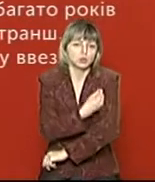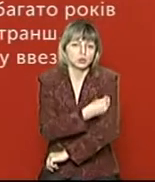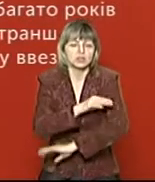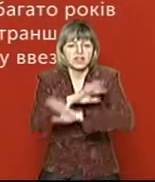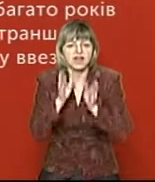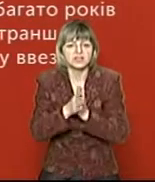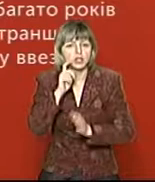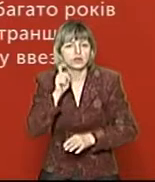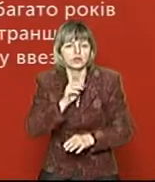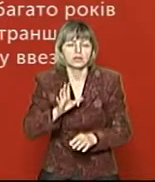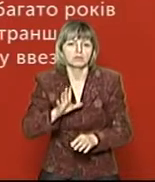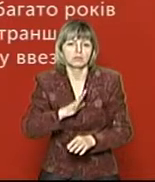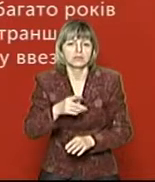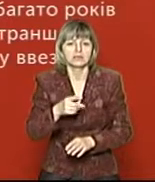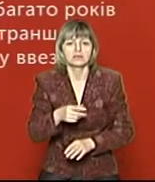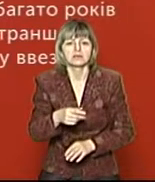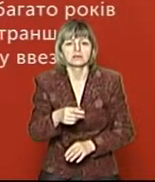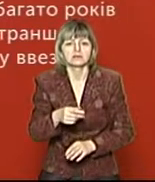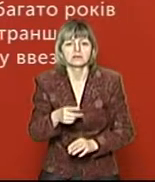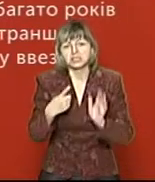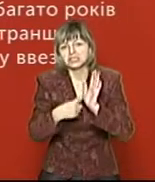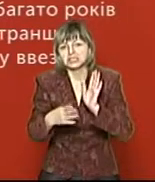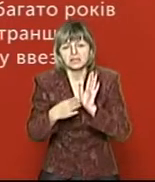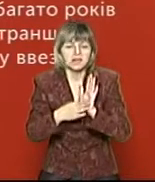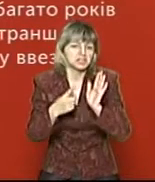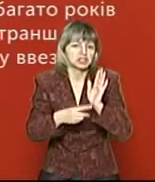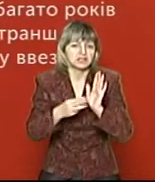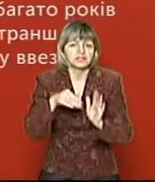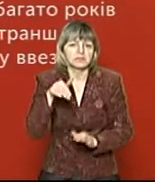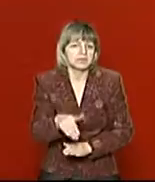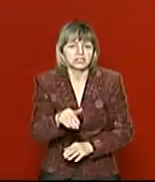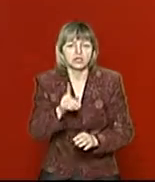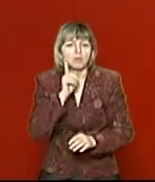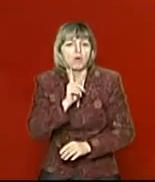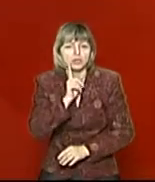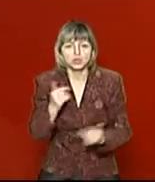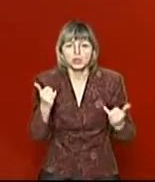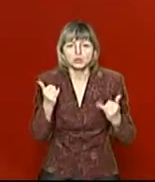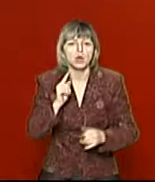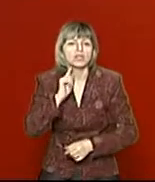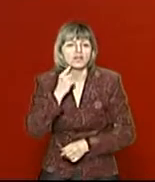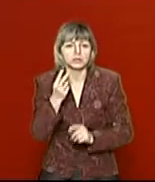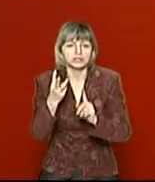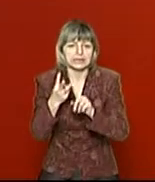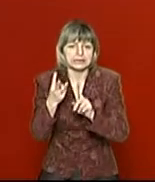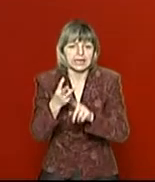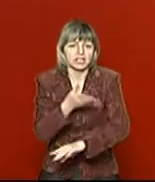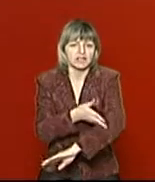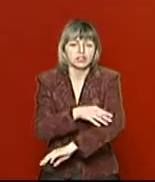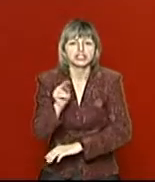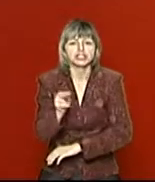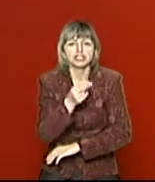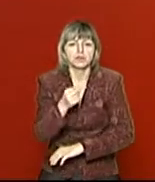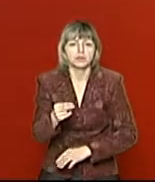взагалі було вивезено, здається, 68 чи 69 тисяч. Всього поки що. Сьогодні у Луцьку третій волинський